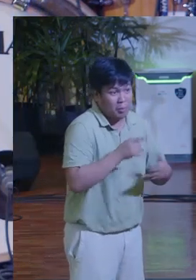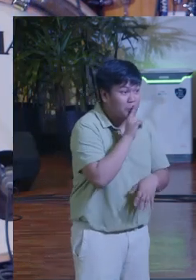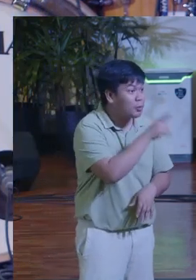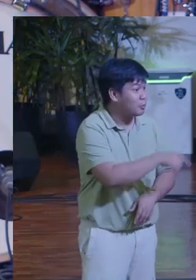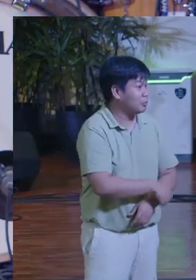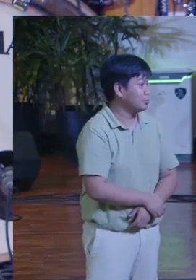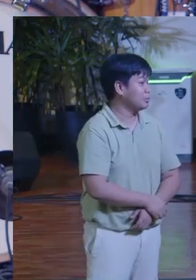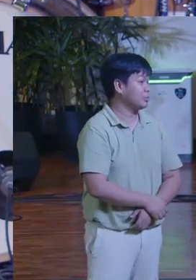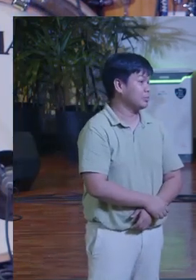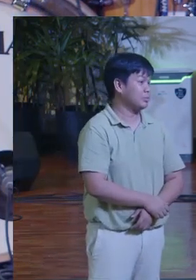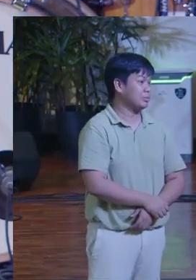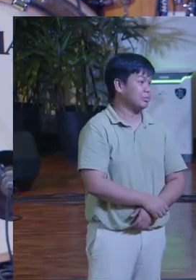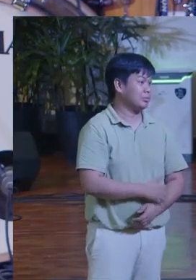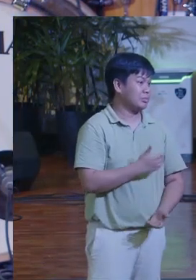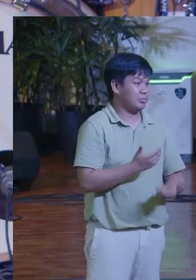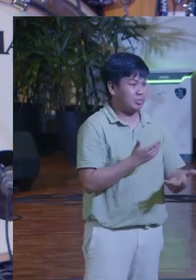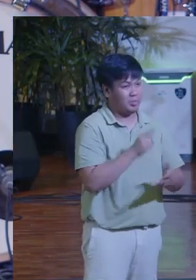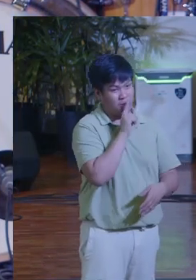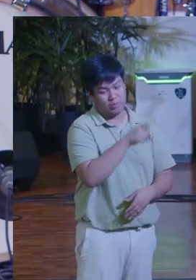Siyempre, palusot na lang nila yun.